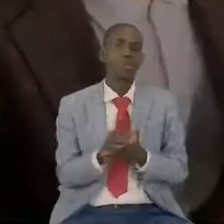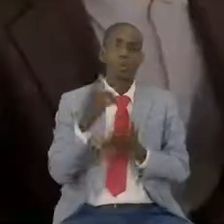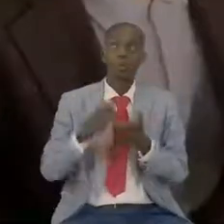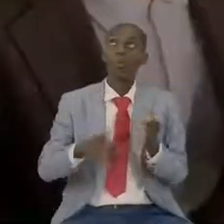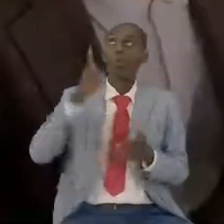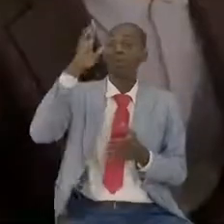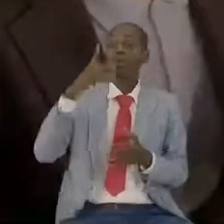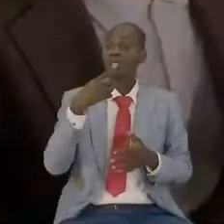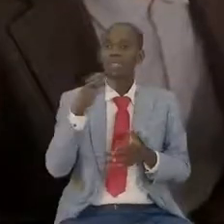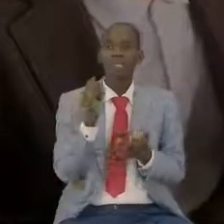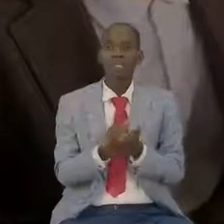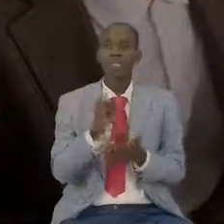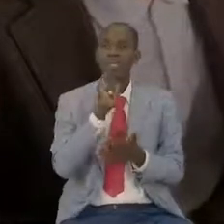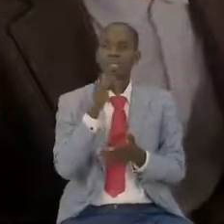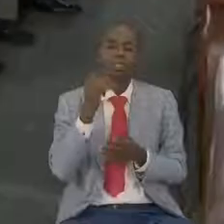dit, c'est vrai.